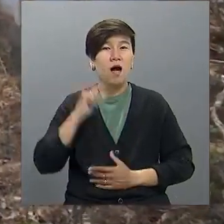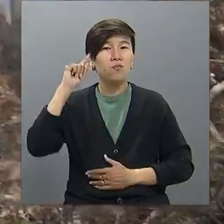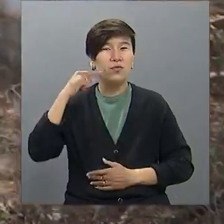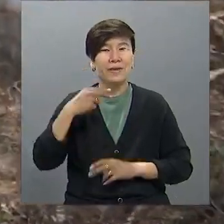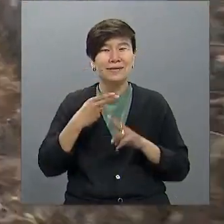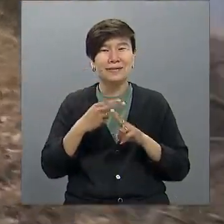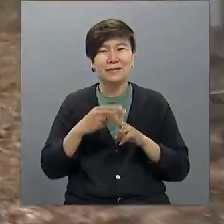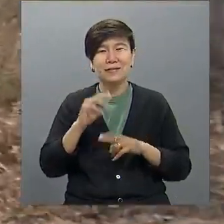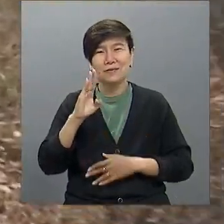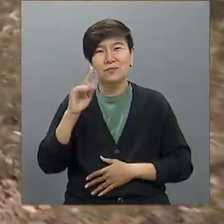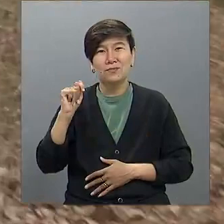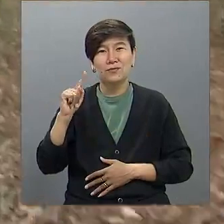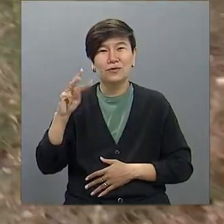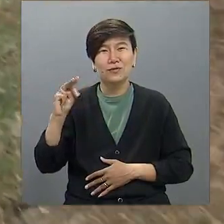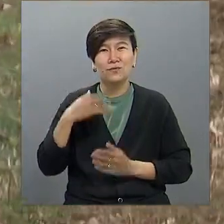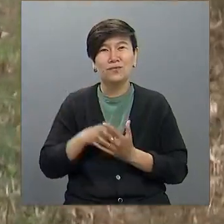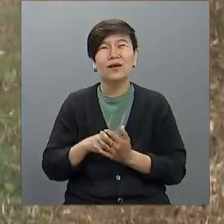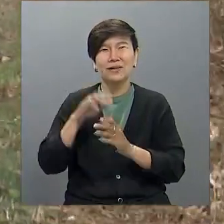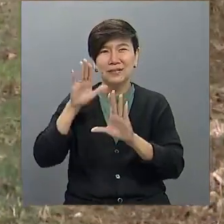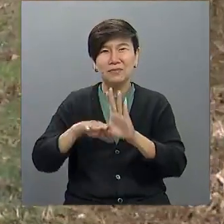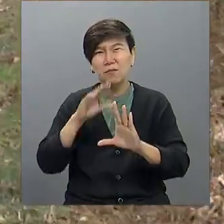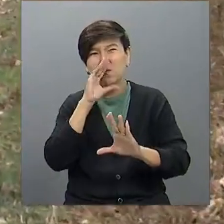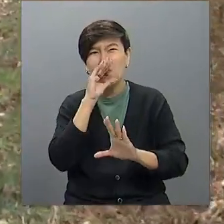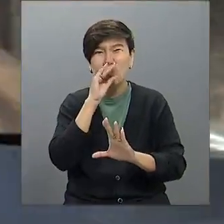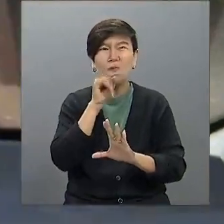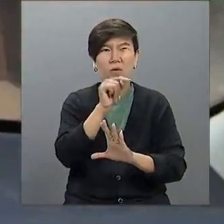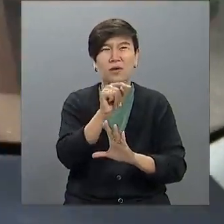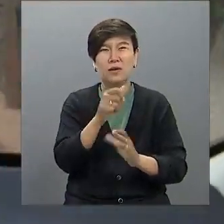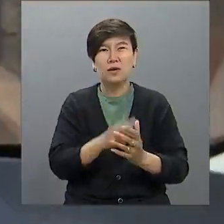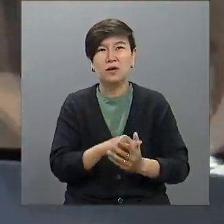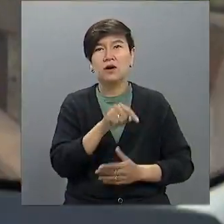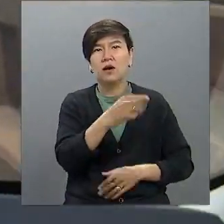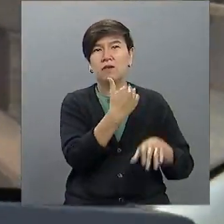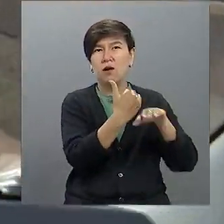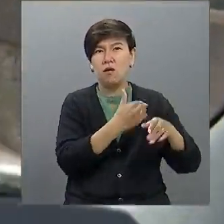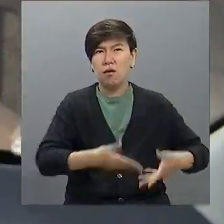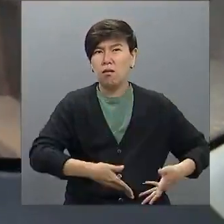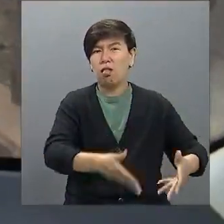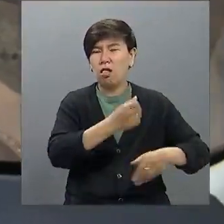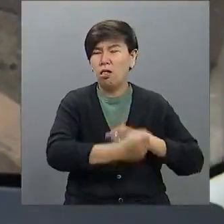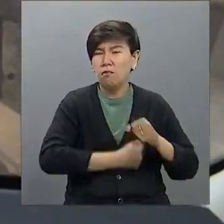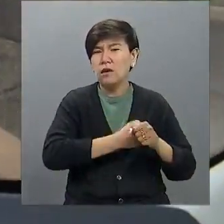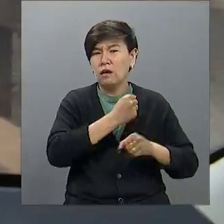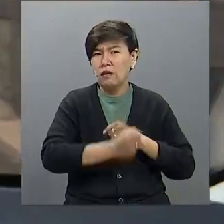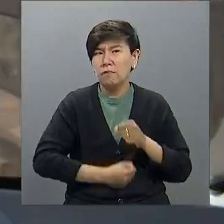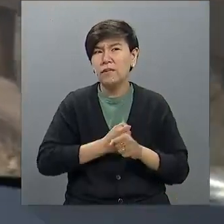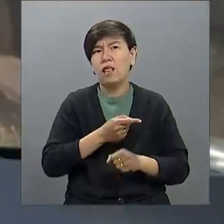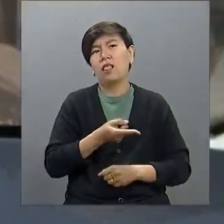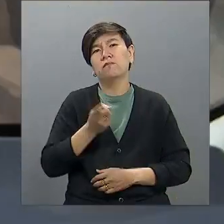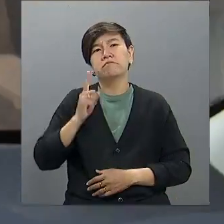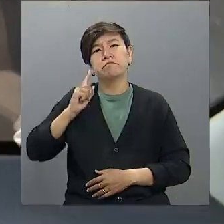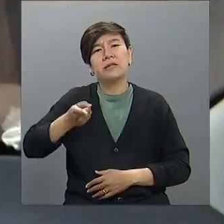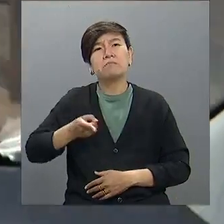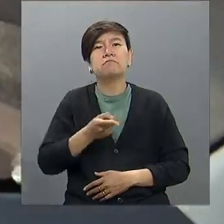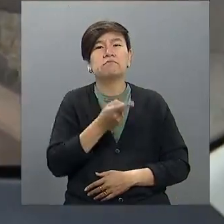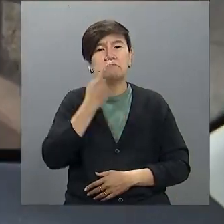กว่าเนี่ยเป็นถนนหาเสียงเลยนะอ๋อบอกว่าจะมาทำโอ้โหผ่านไปหลายสมัยมันเหมือนเดิมแบบเนี้ยค่ะเนี่ยแล้วนอกจากฝุ่นละอองในช่วง